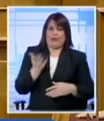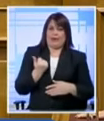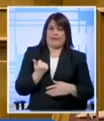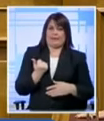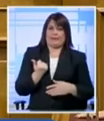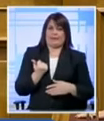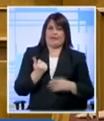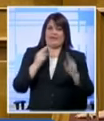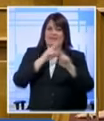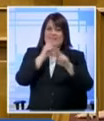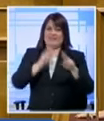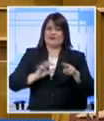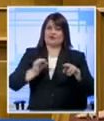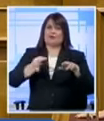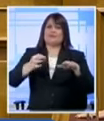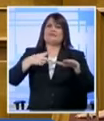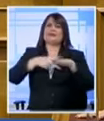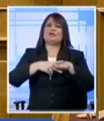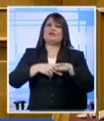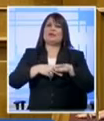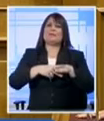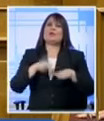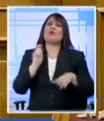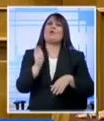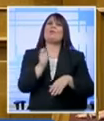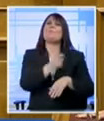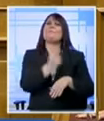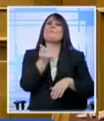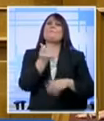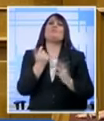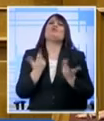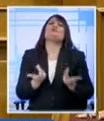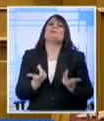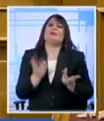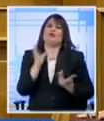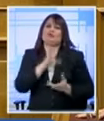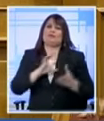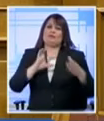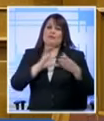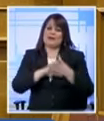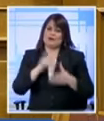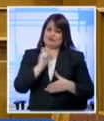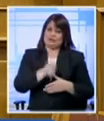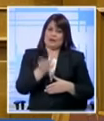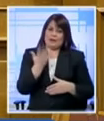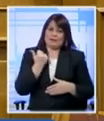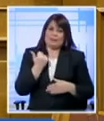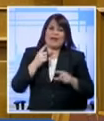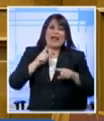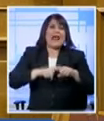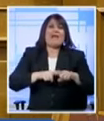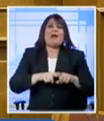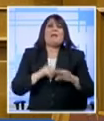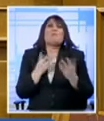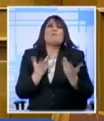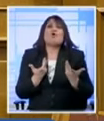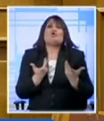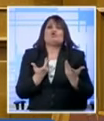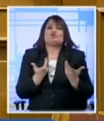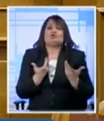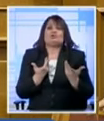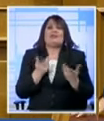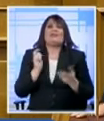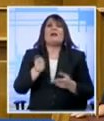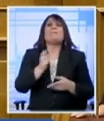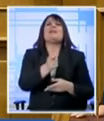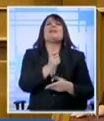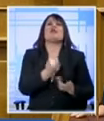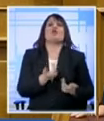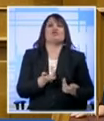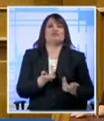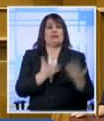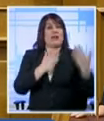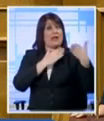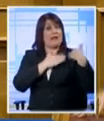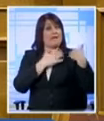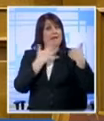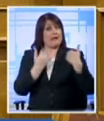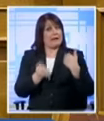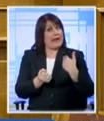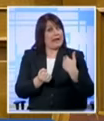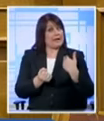από το Διεθνές Νομισματικό Ταμείο και την Ευρωπαϊκή Ένωση. Και όταν έχεις αυτή την ευθύνη, κυρίες και κύριοι